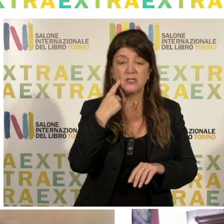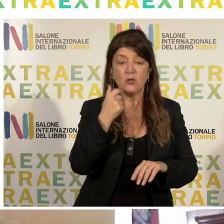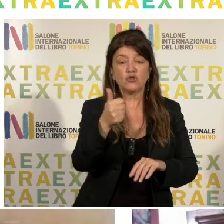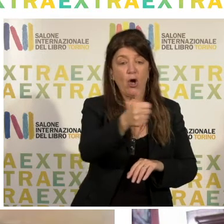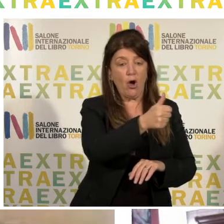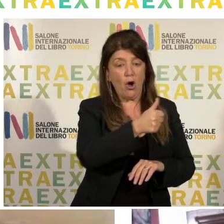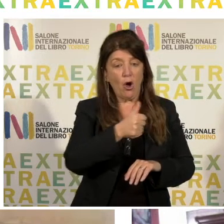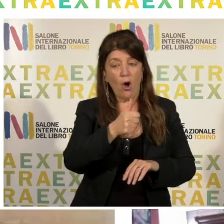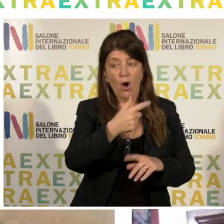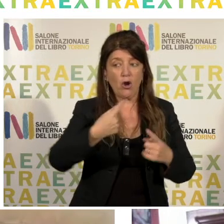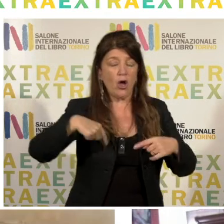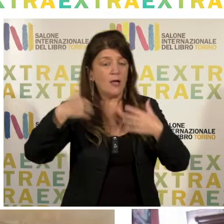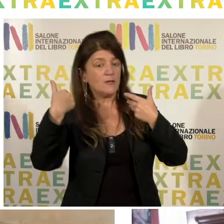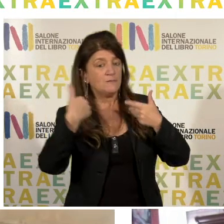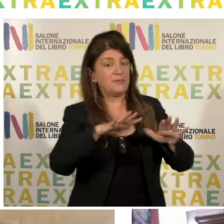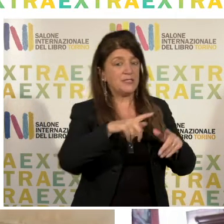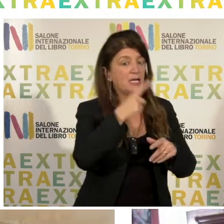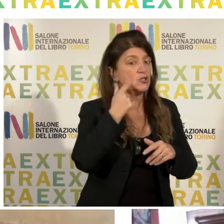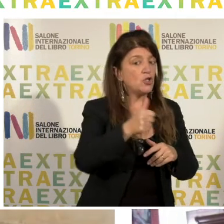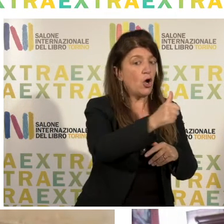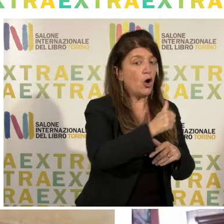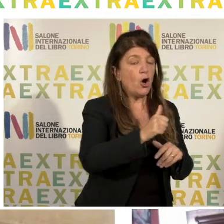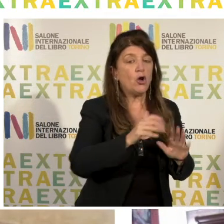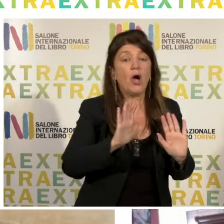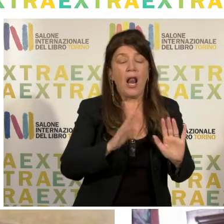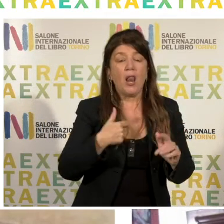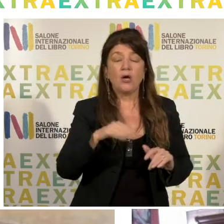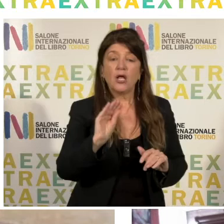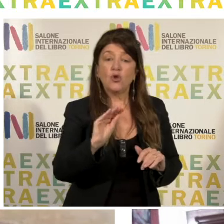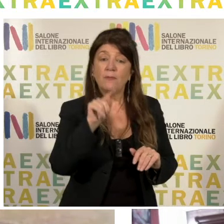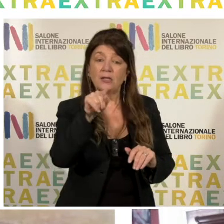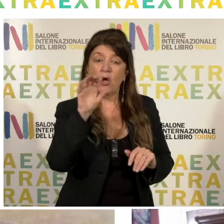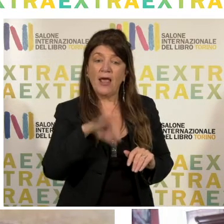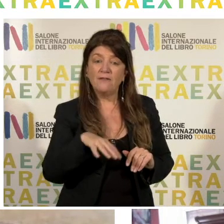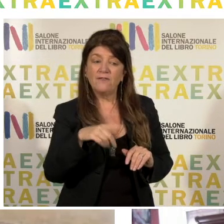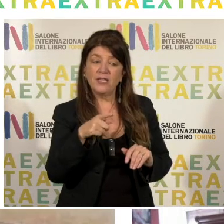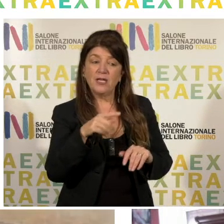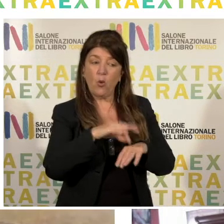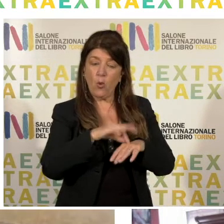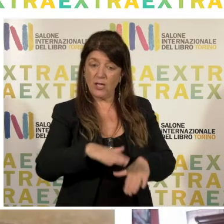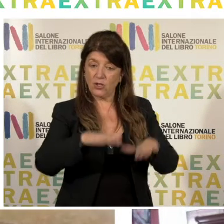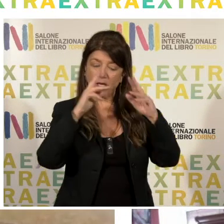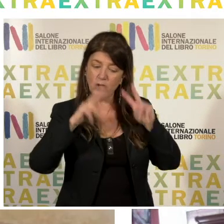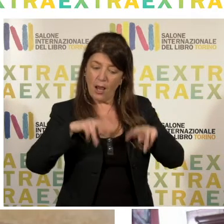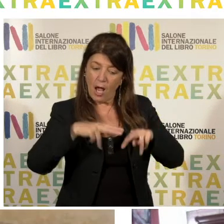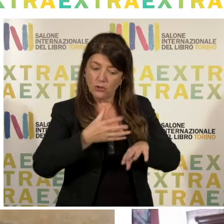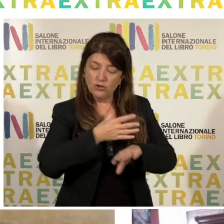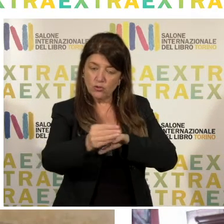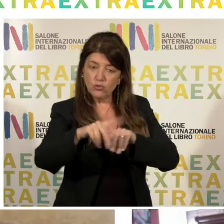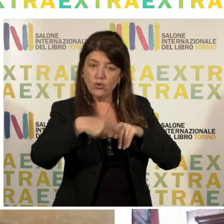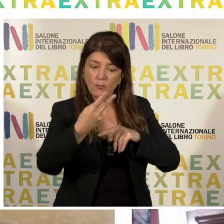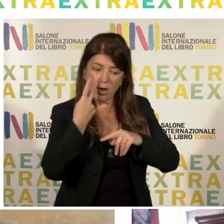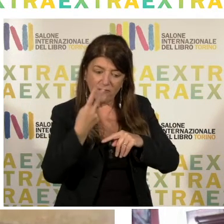Come giudica, come ha giudicato lei poi questo scontro fra suo padre e